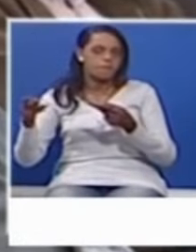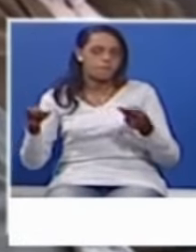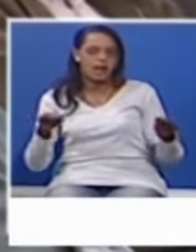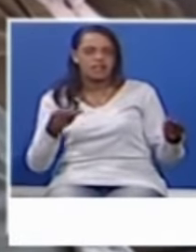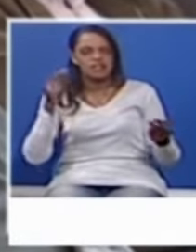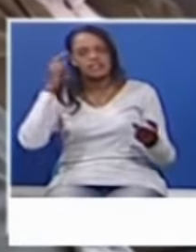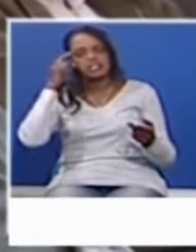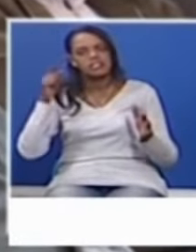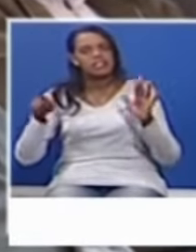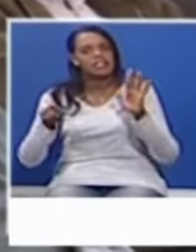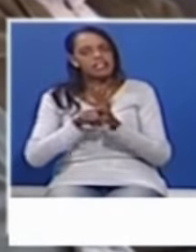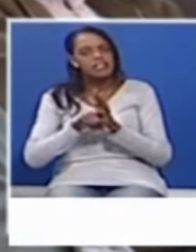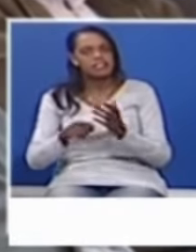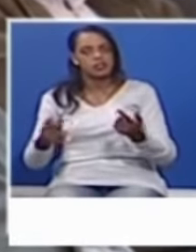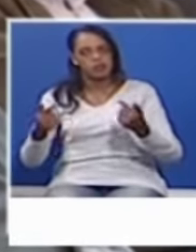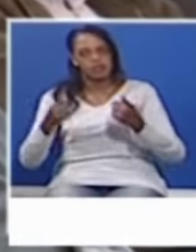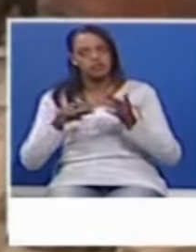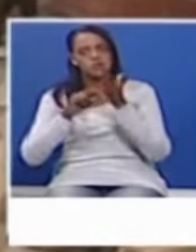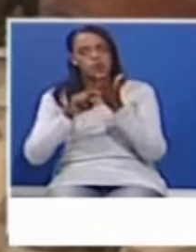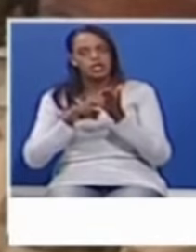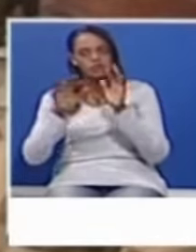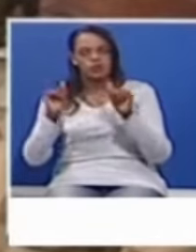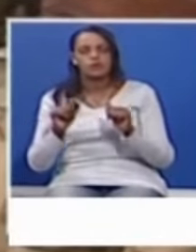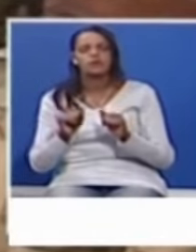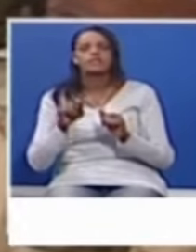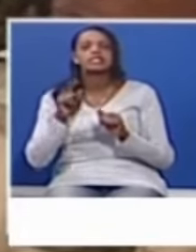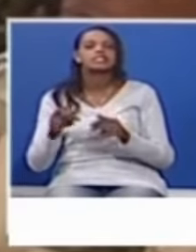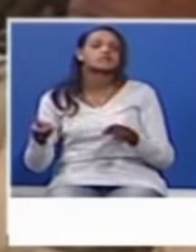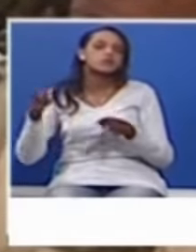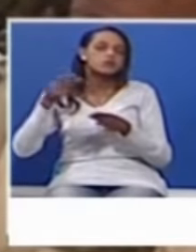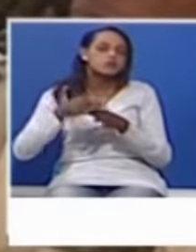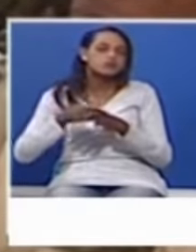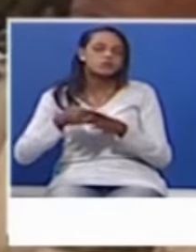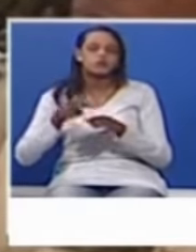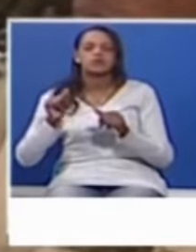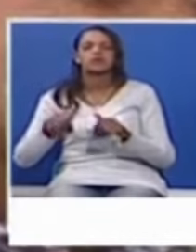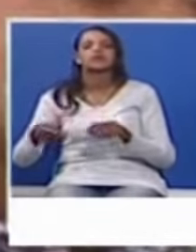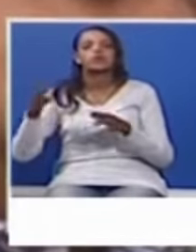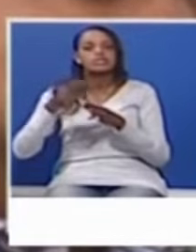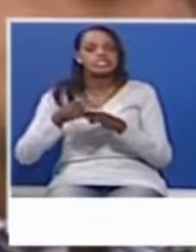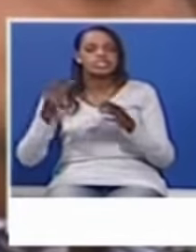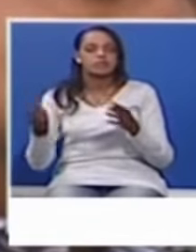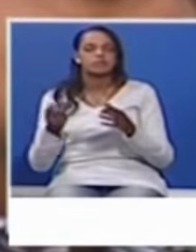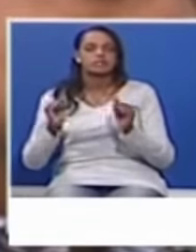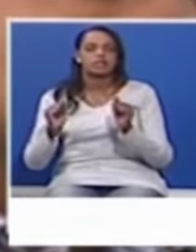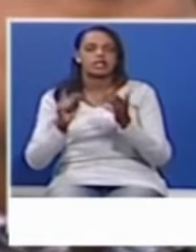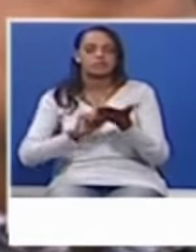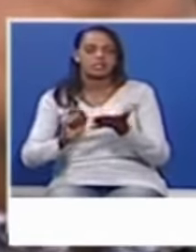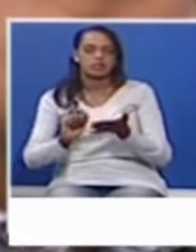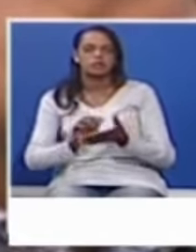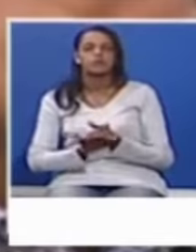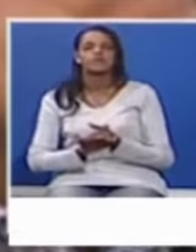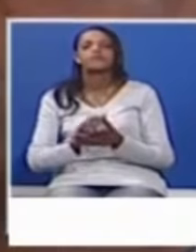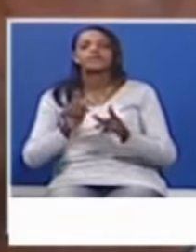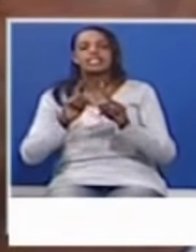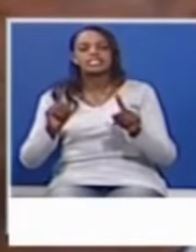ኣተሓሳስባን ንሕጊ ተማእዚዙ ዝጓዓዝ ሕብረተሰብ ምዃኑ እዚ ድማ መመሊሱ ክሰርፅን ክዓዝዝን ከም ዝግባእ ኣስሚራትሉ